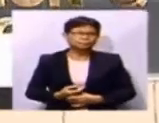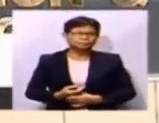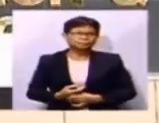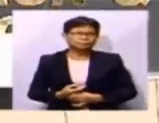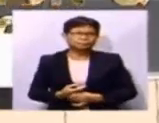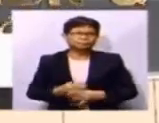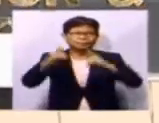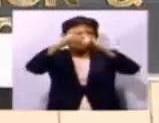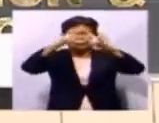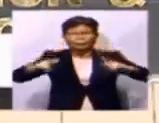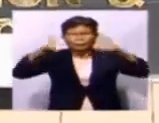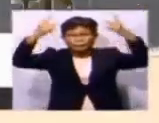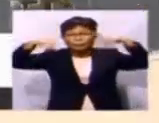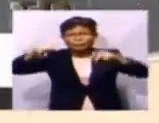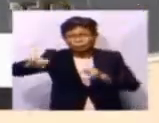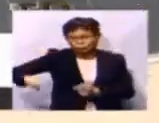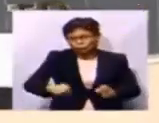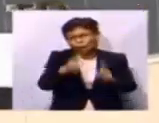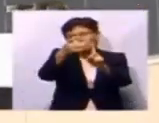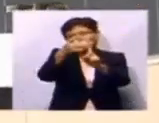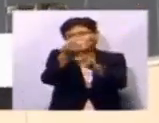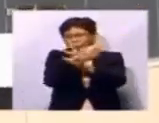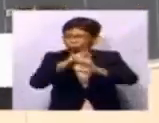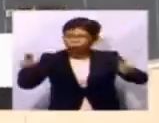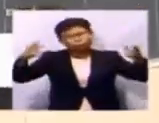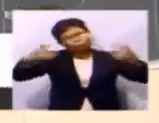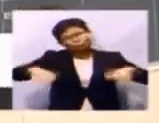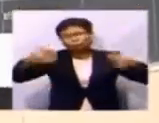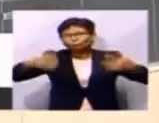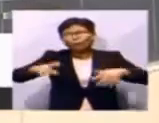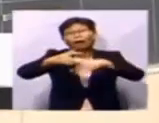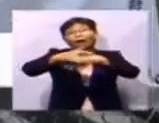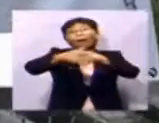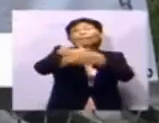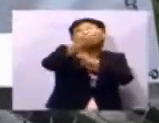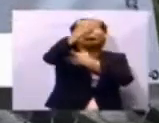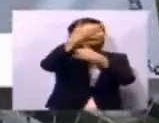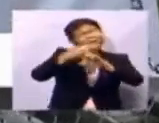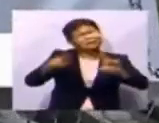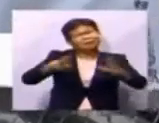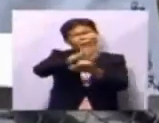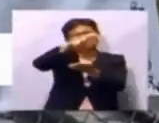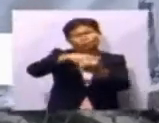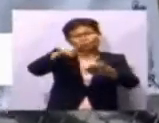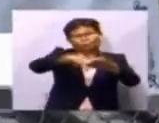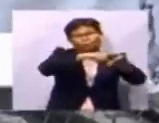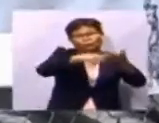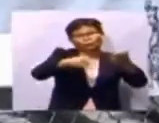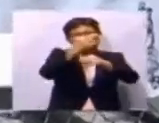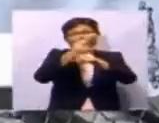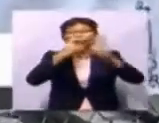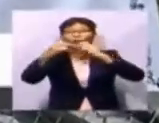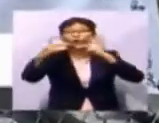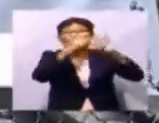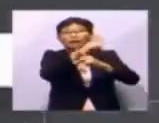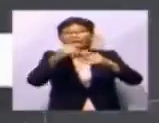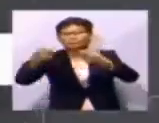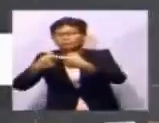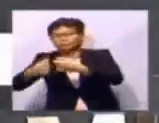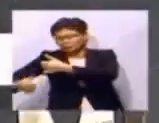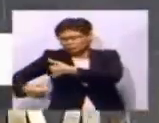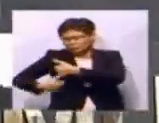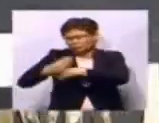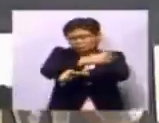Sementara itu, di Kem Perdana Sungai Besi, persiapan telah dilakukan sejak pagi tadi di pusat pengundian di Institut Komunikasi dan Elektronik